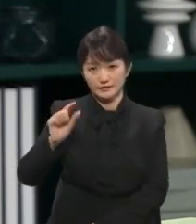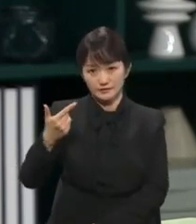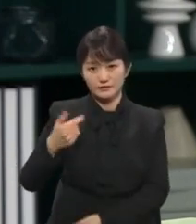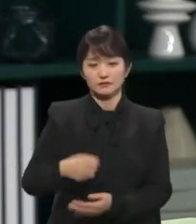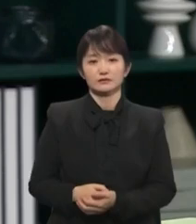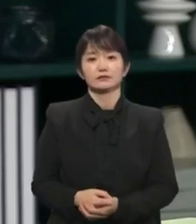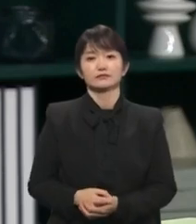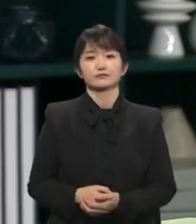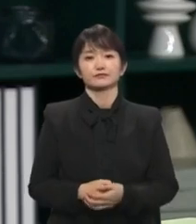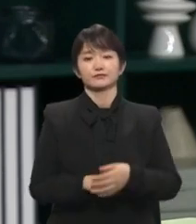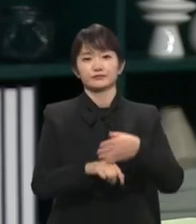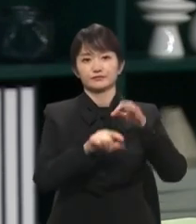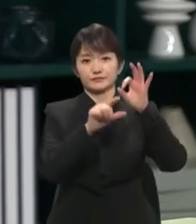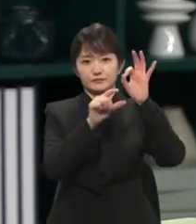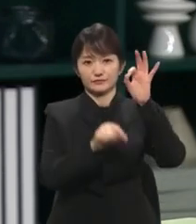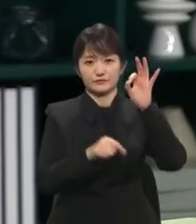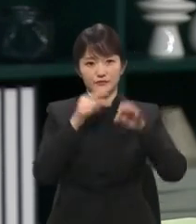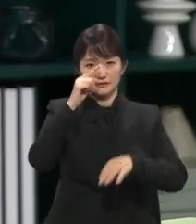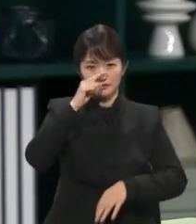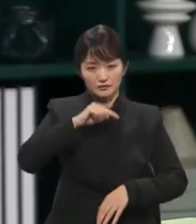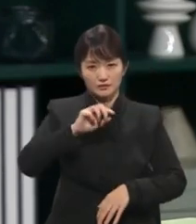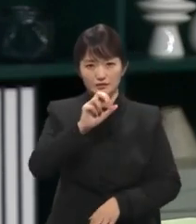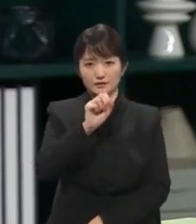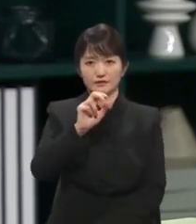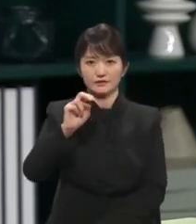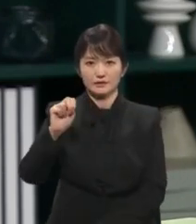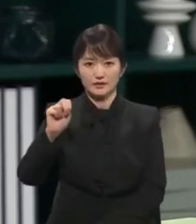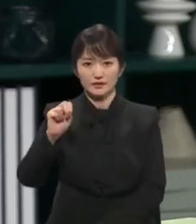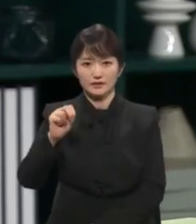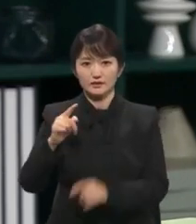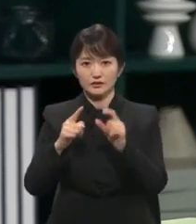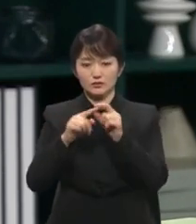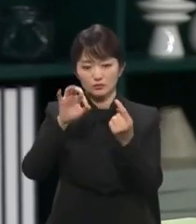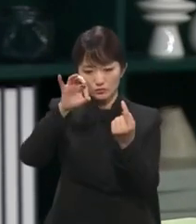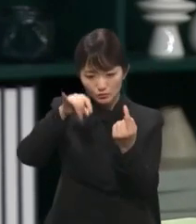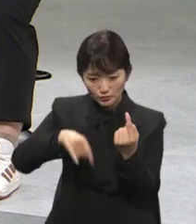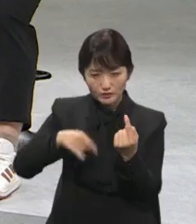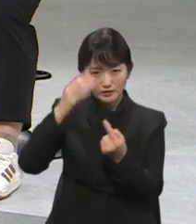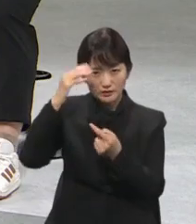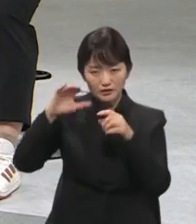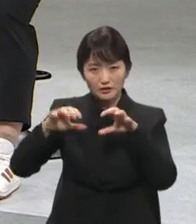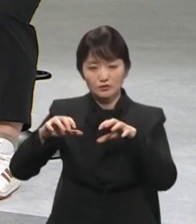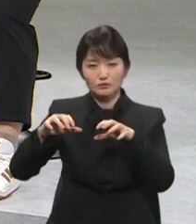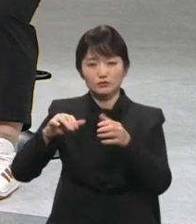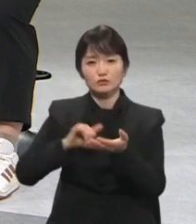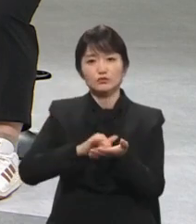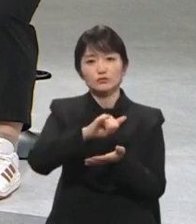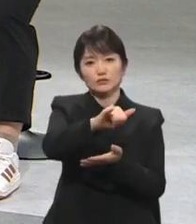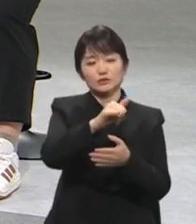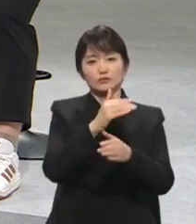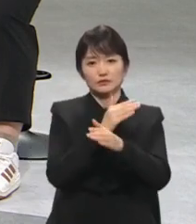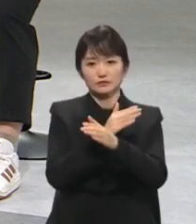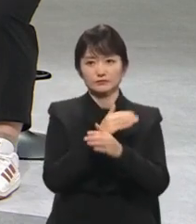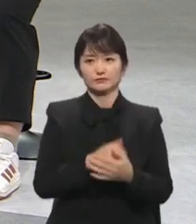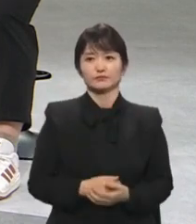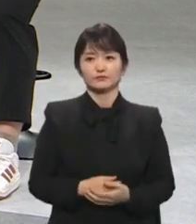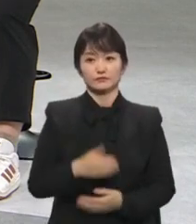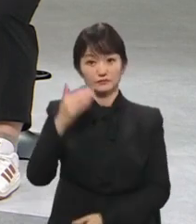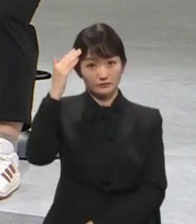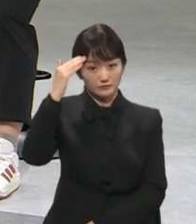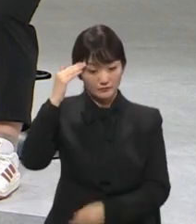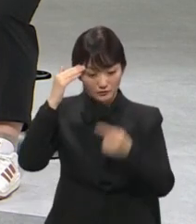SNS 트렌드 키워드 1위가 한국 방문 금지였다 합니다 원래 한국이랑 태국이랑 서로 편하게 여행다